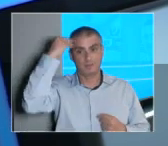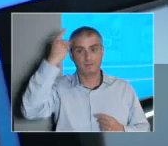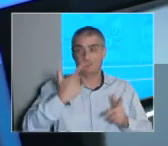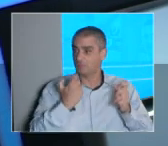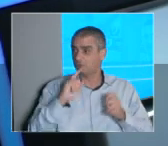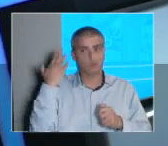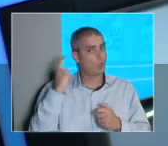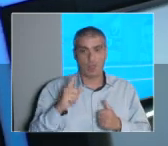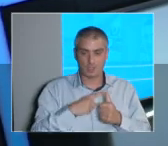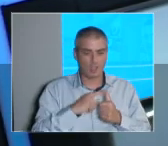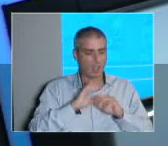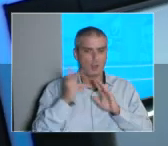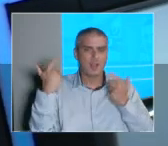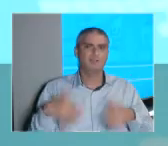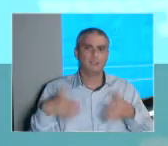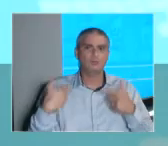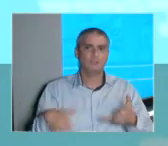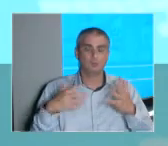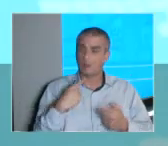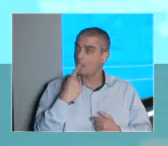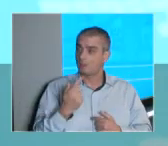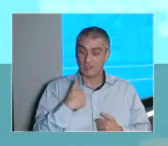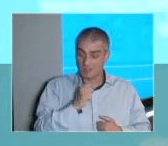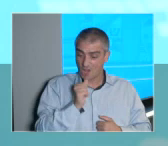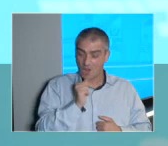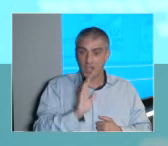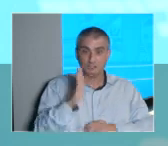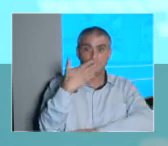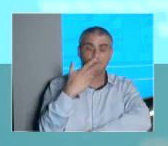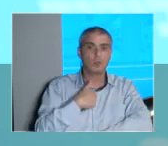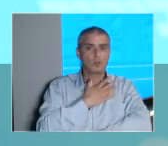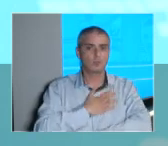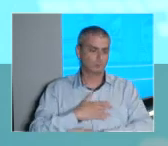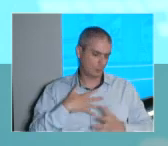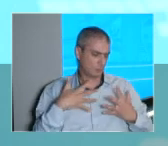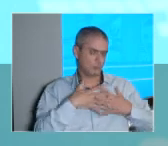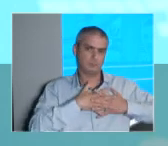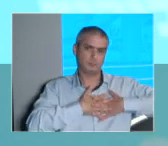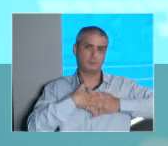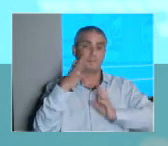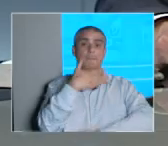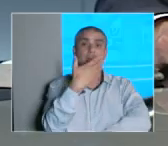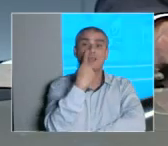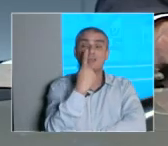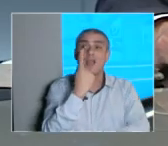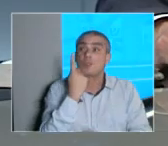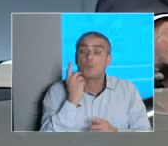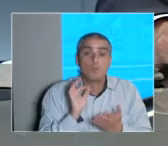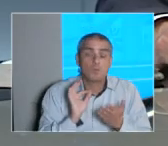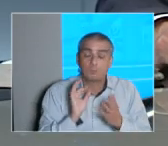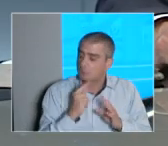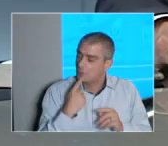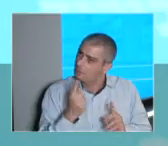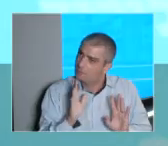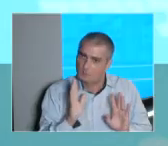נשק שלא היה להם, את הכל הם הפסידו. להגיד, אנחנו לא רוצים מדינה, אנחנו רוצים, אנחנו חלק מכם, מדינה דווקא אחת. דווקא בימין מאשימים את רגע, נתניהו. אני